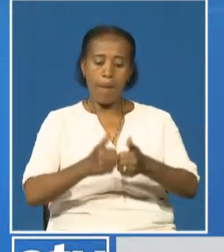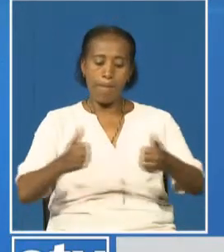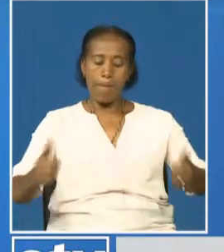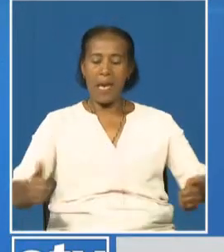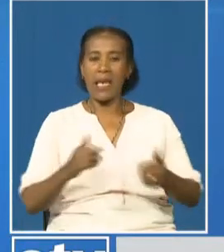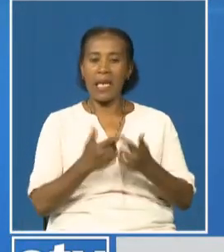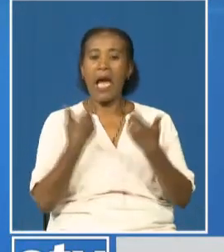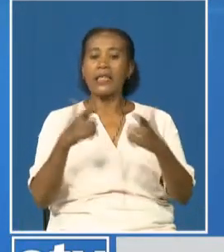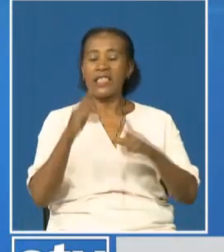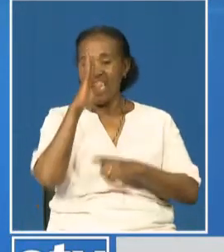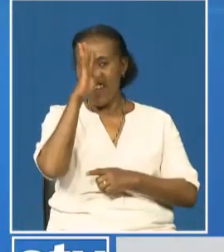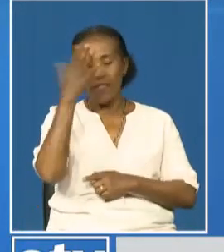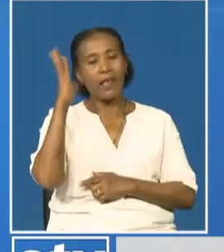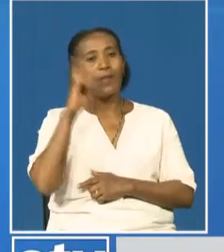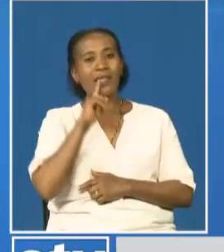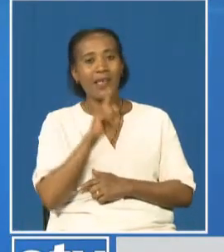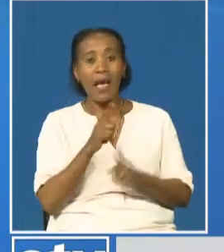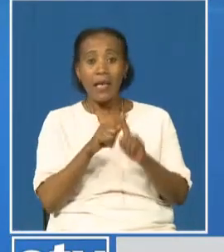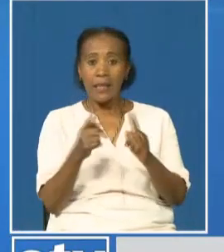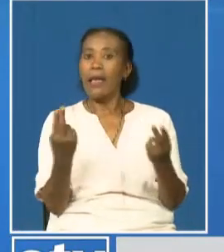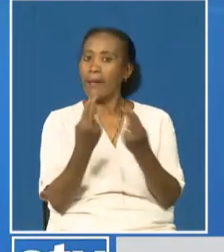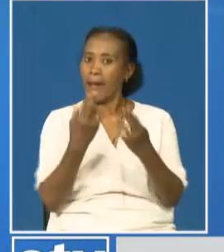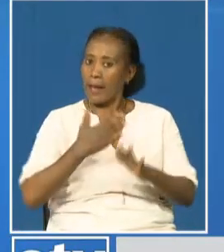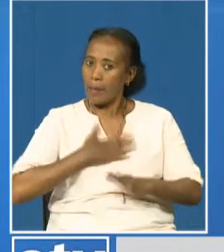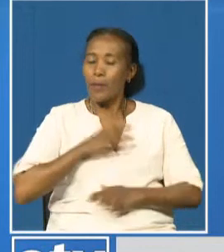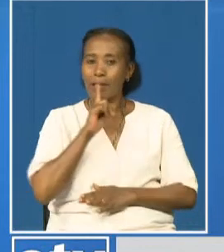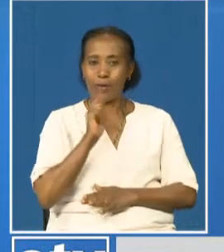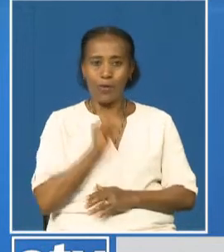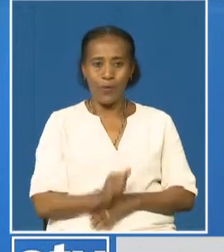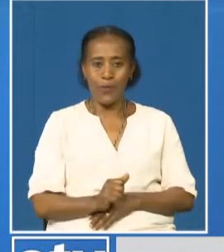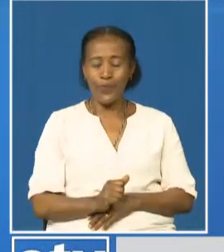የመለያ እድል የፈጠረ ይመስለኛል። ግን ከተጠቀምንበት ነው።